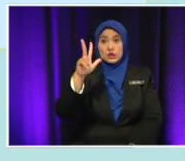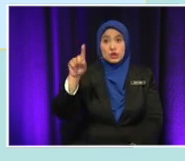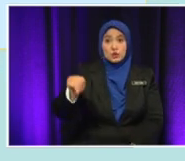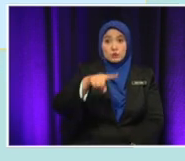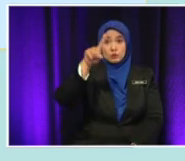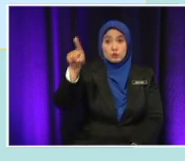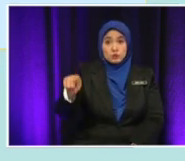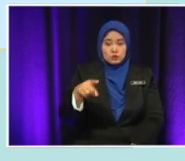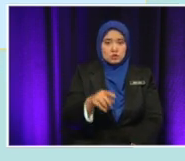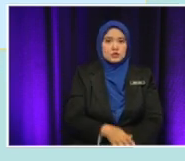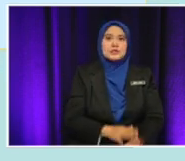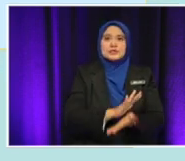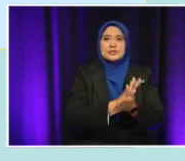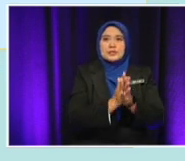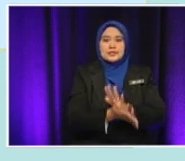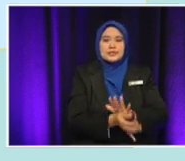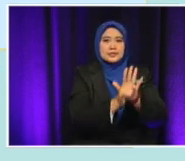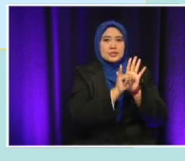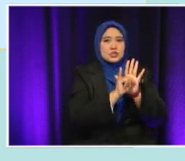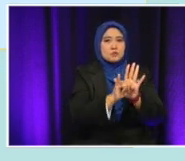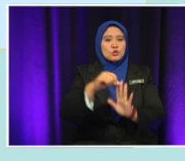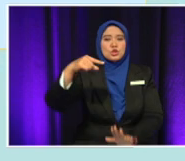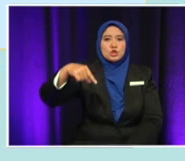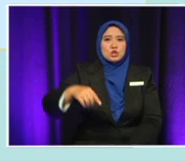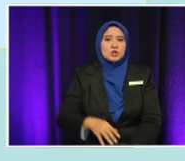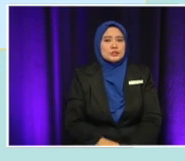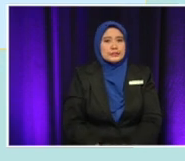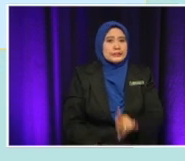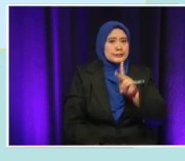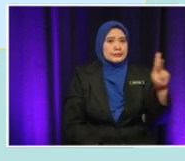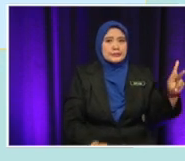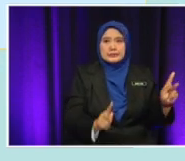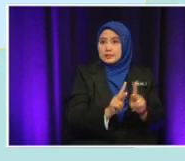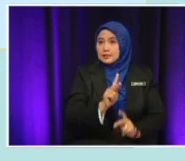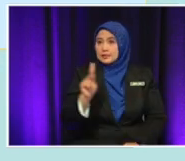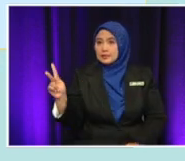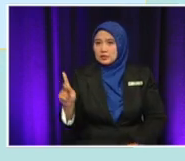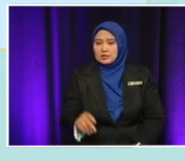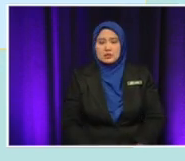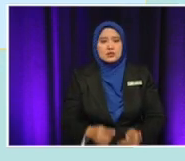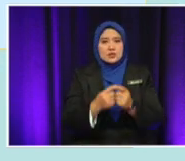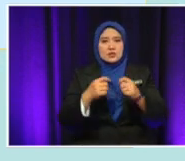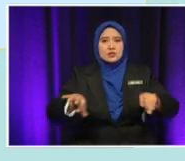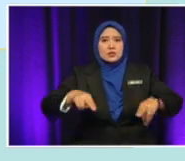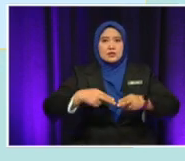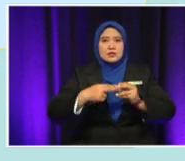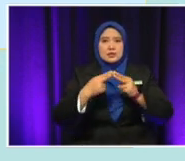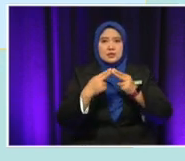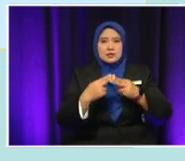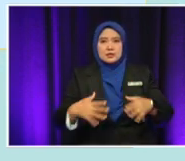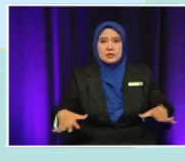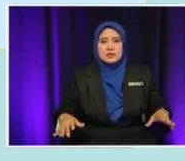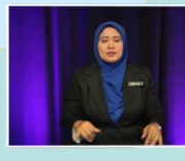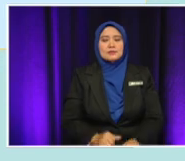itu kiri dan kanan itu dah hilangkan Betul tidak ditempuh dari Buang dah ah itu yang dinamakan